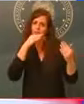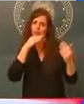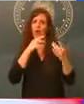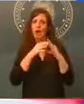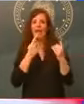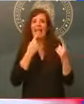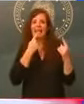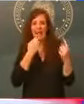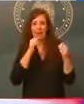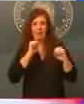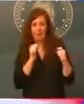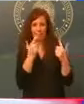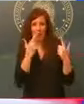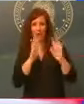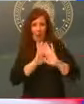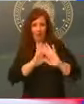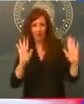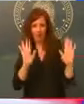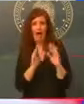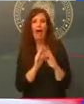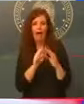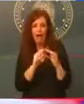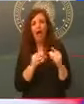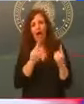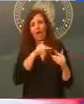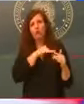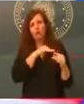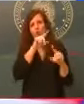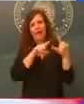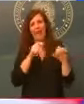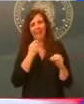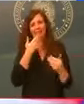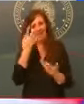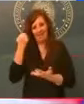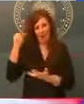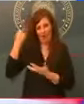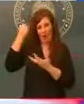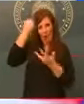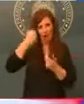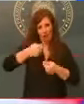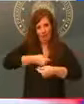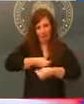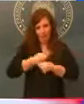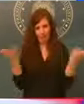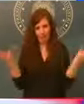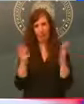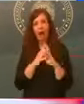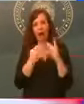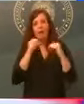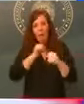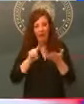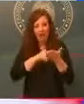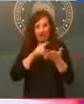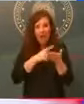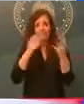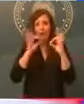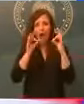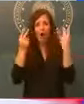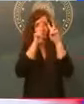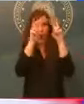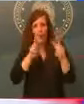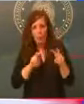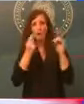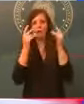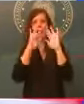disponibilità, potuto disporre grazie a questi interventi anche di tablet, pc, di connessioni